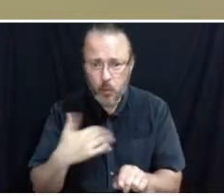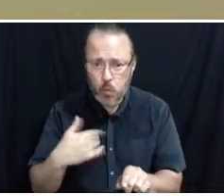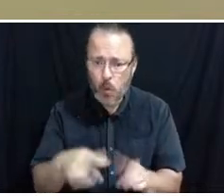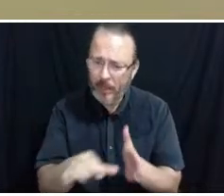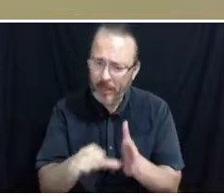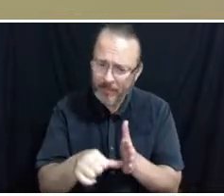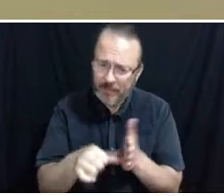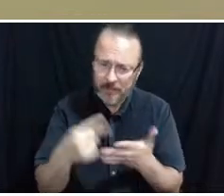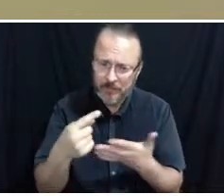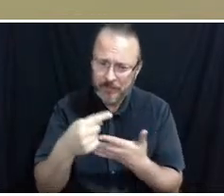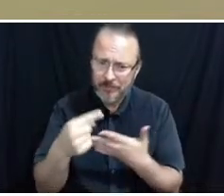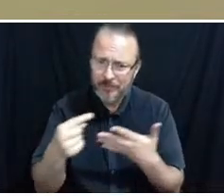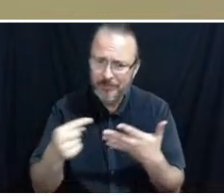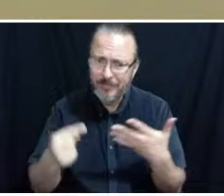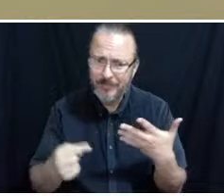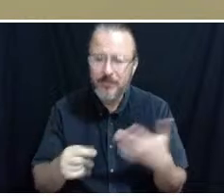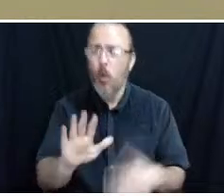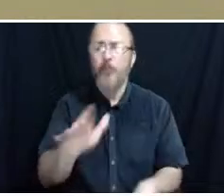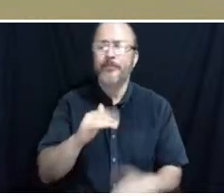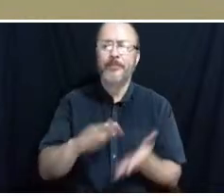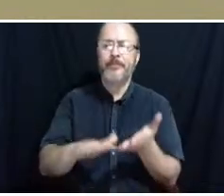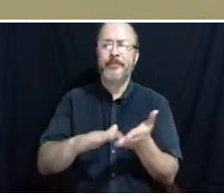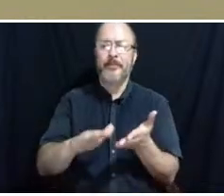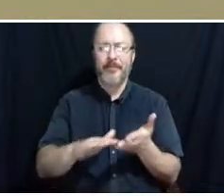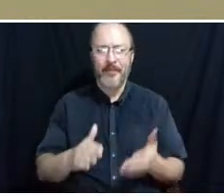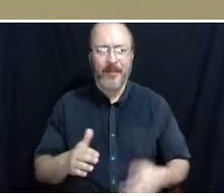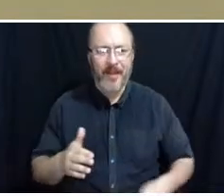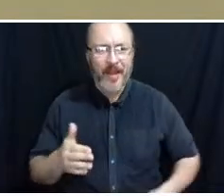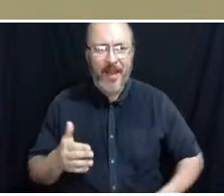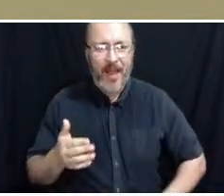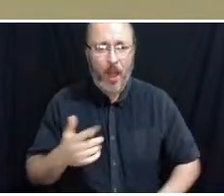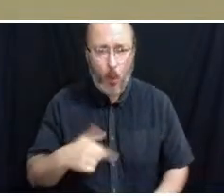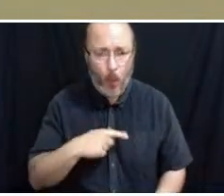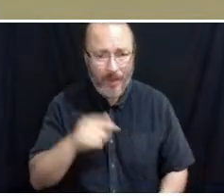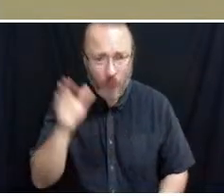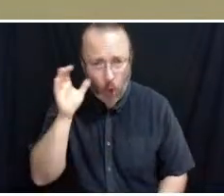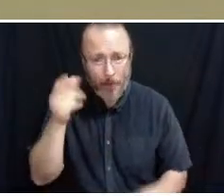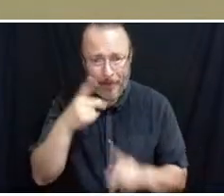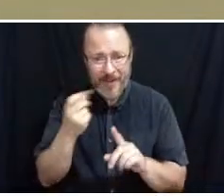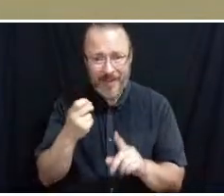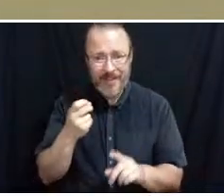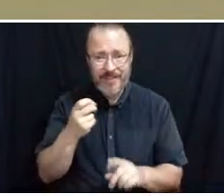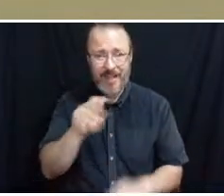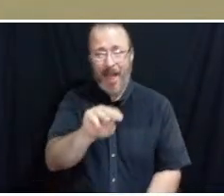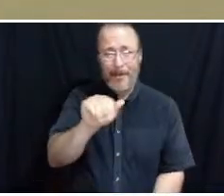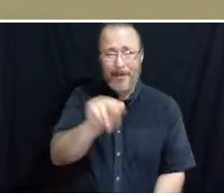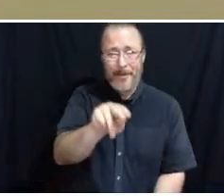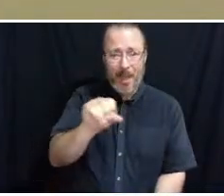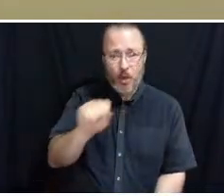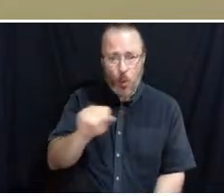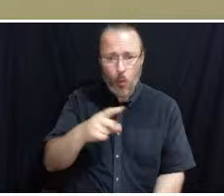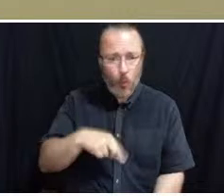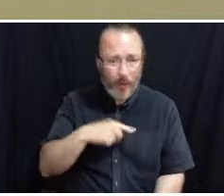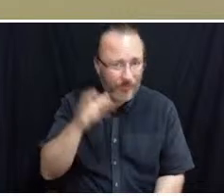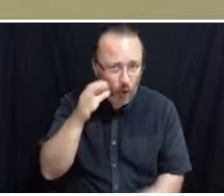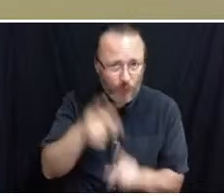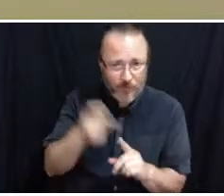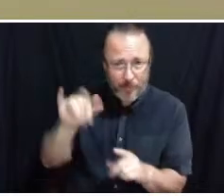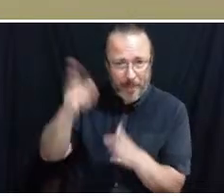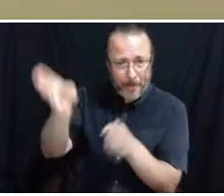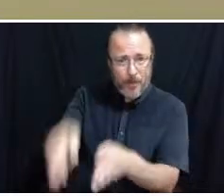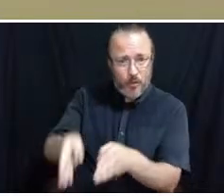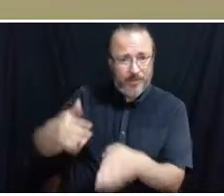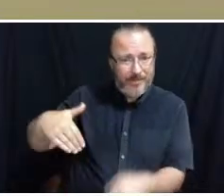pierres angulaires. Mais en fait, nous n'avons pas encore entendu l'appel à l'action car on n'a pas encore donné la parole à